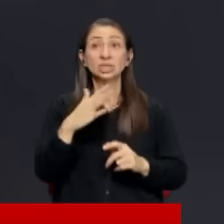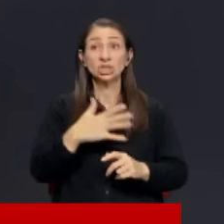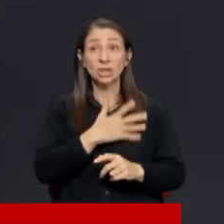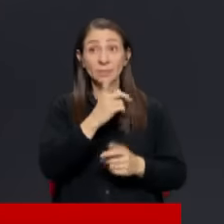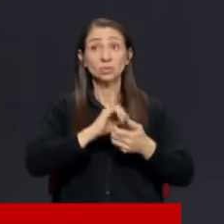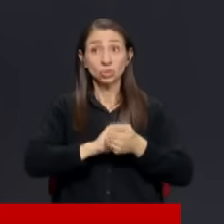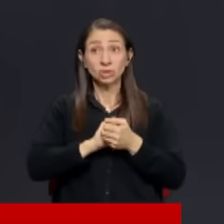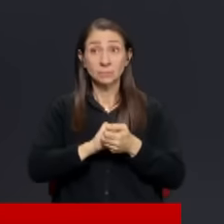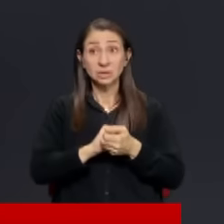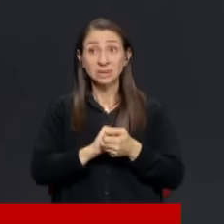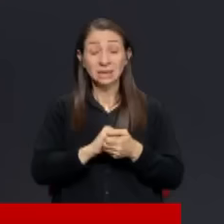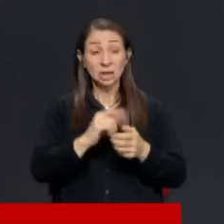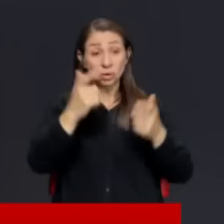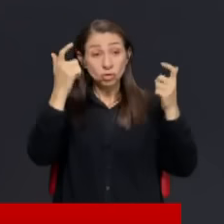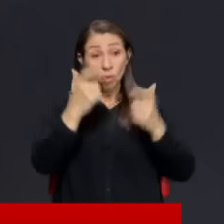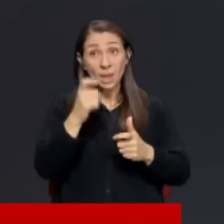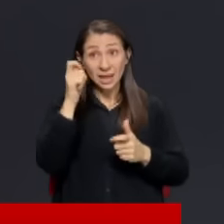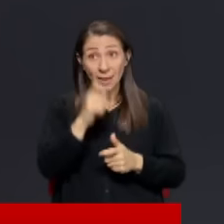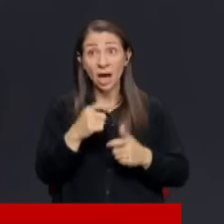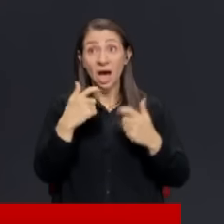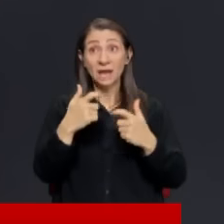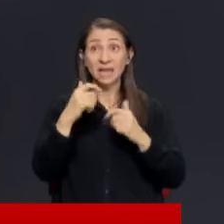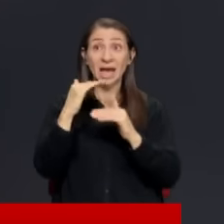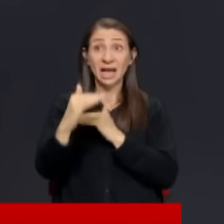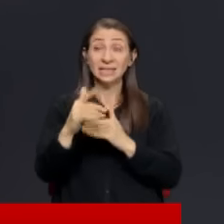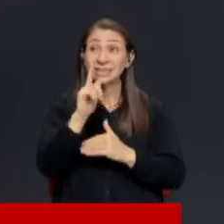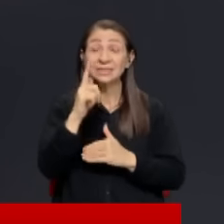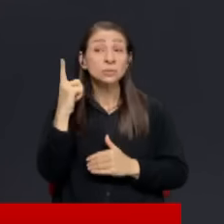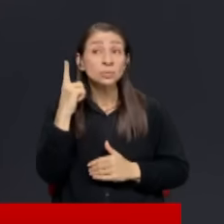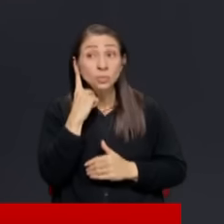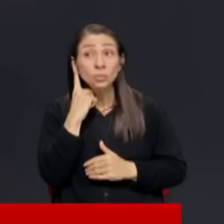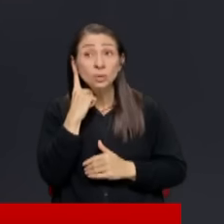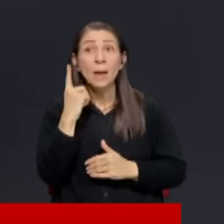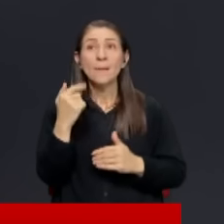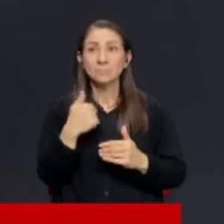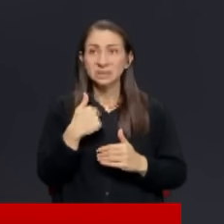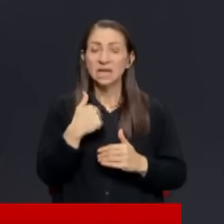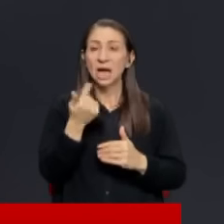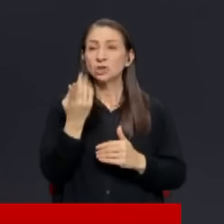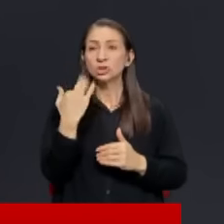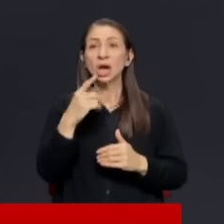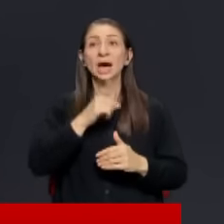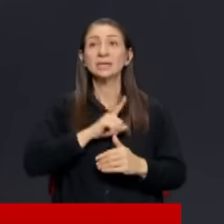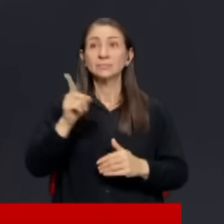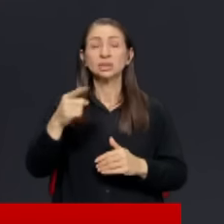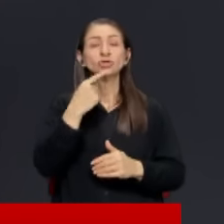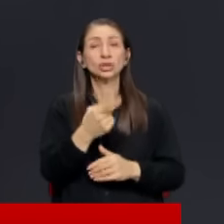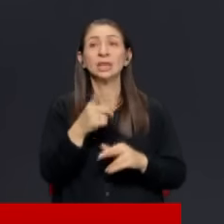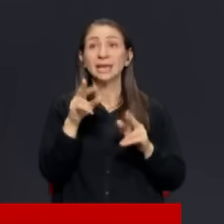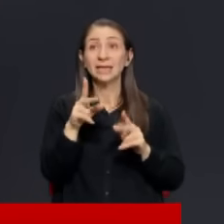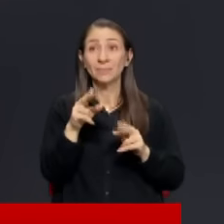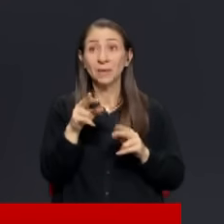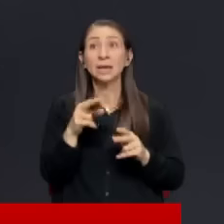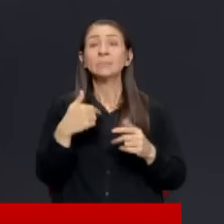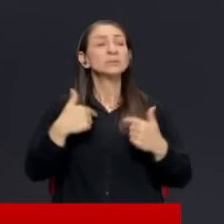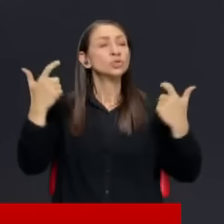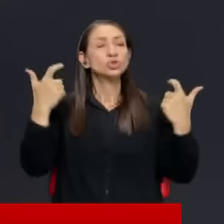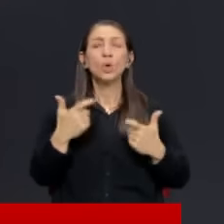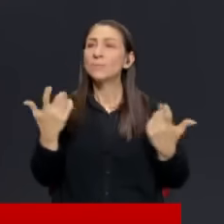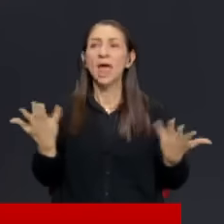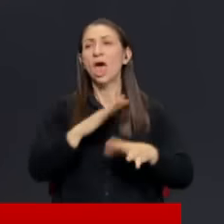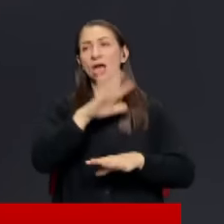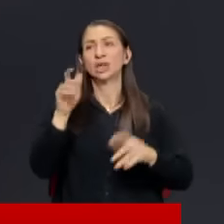Partili dostlarımız üstlerine düşeni yapıp Hatay halkının sesine kulak verdiğinde biz de az önce adayımızın da ifade ettiği gibi üzerimize